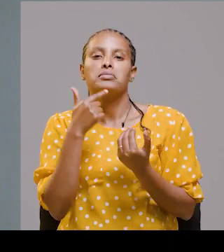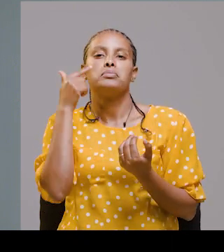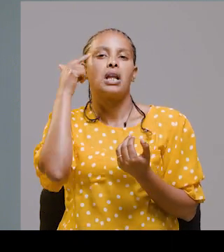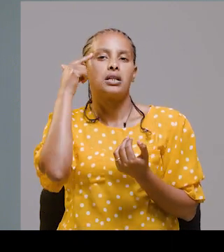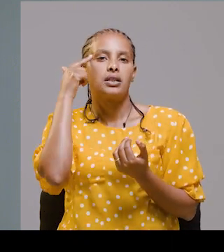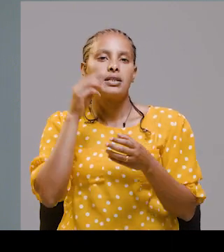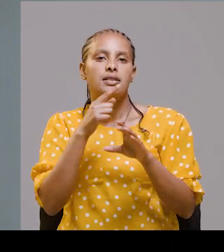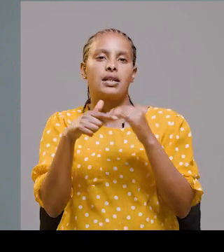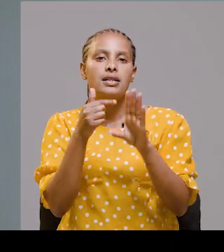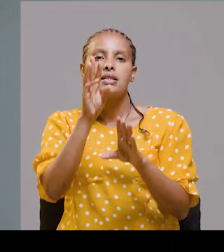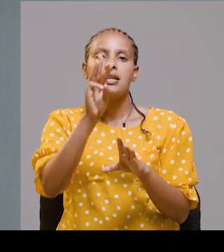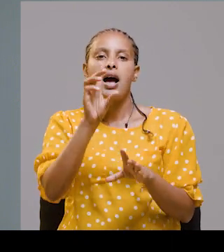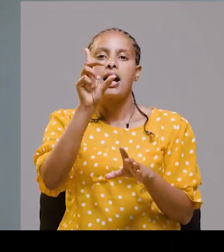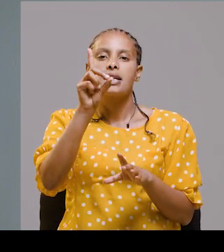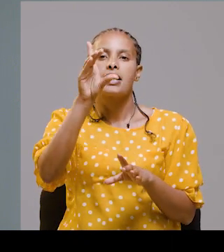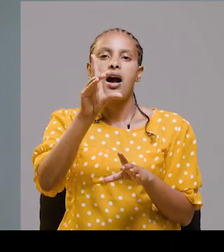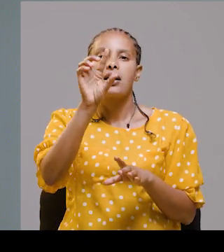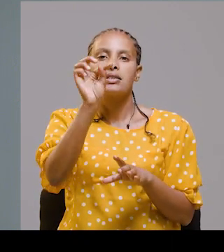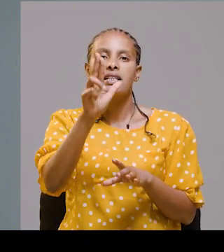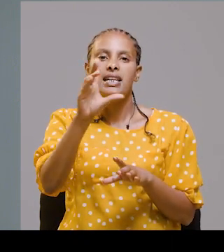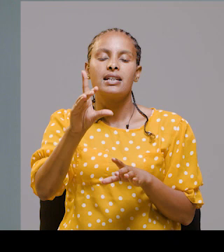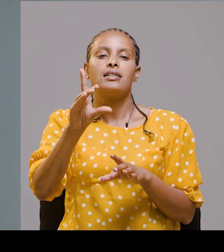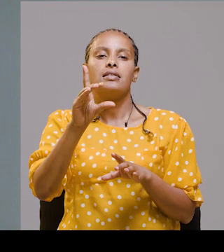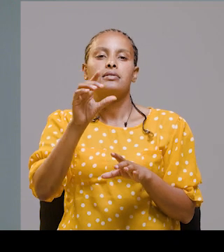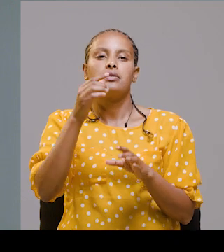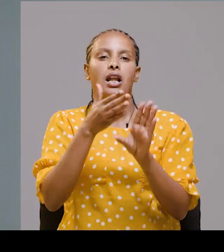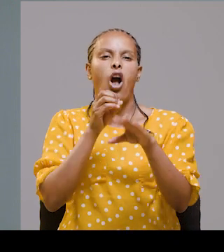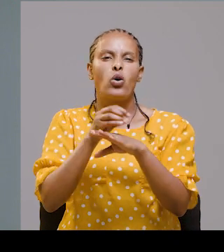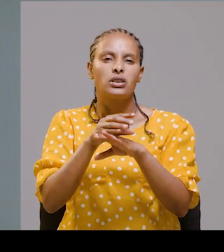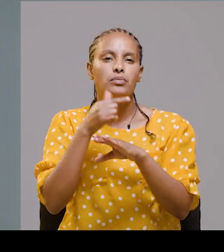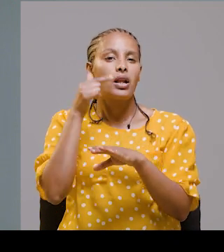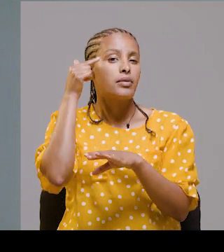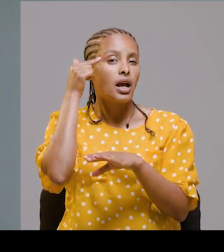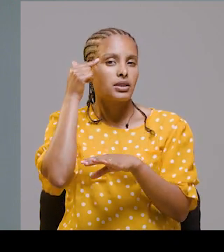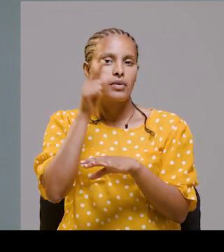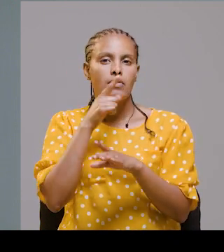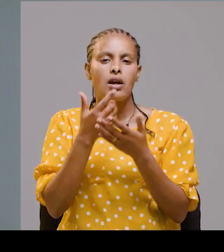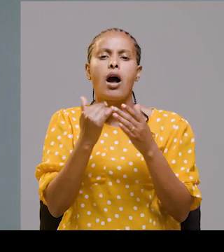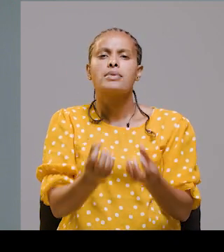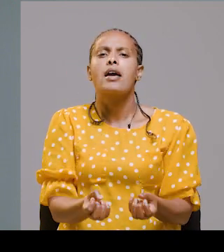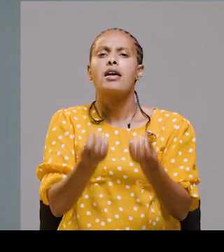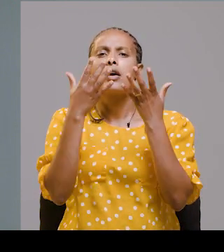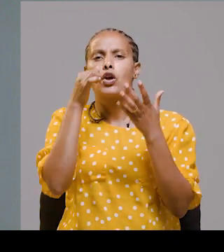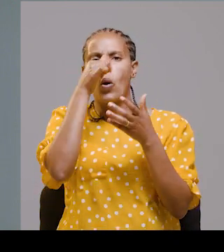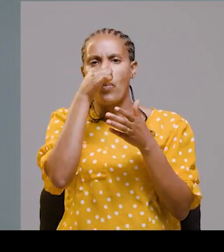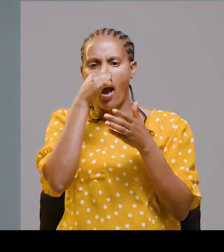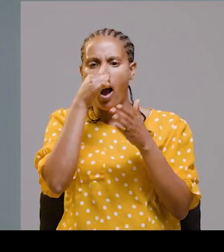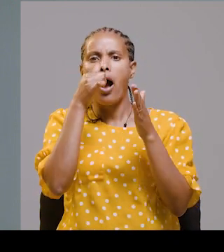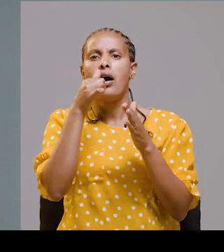የምናስበው ስለ ሳይካትሪ ወይም ስለ ክሊኒካል ሳይኮሎጂ፣ ስለ ካውንስሊንግ እያል እናስባለን። ነገር ግን አብዛኛው የኢትዮጵያ